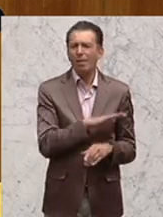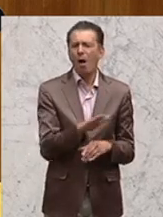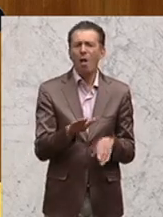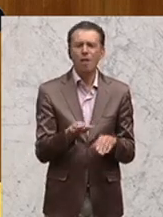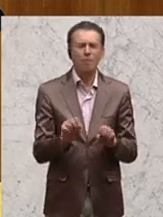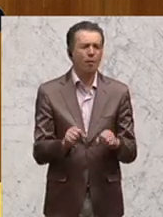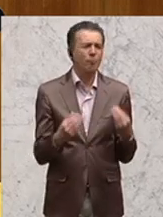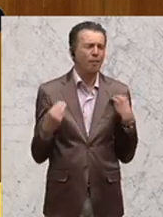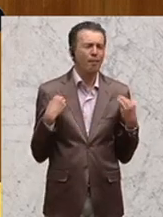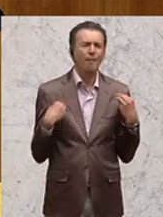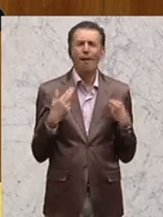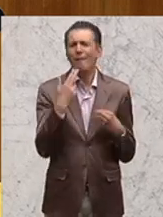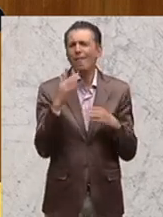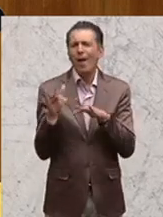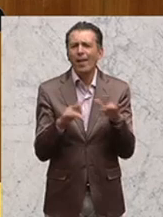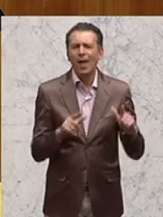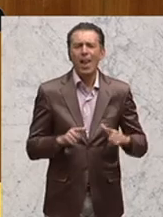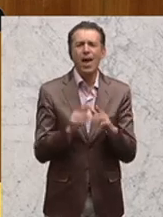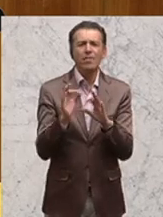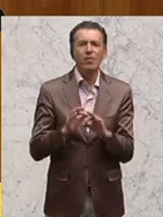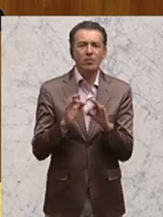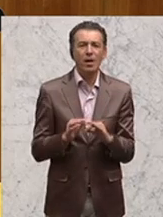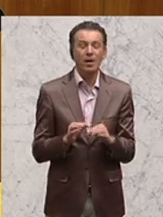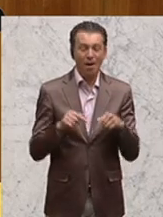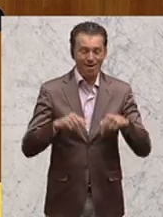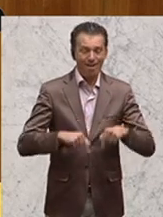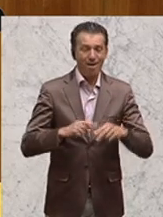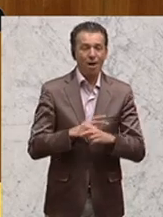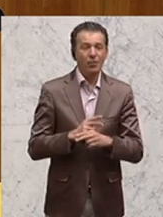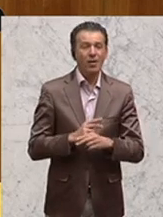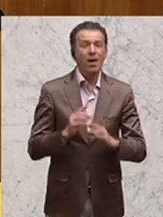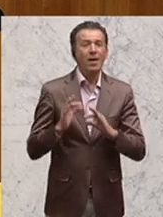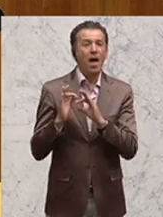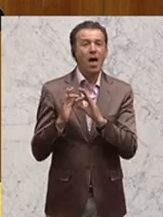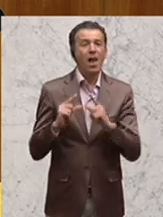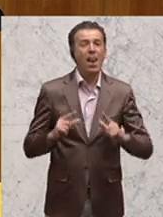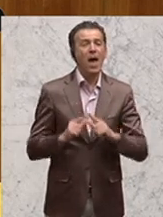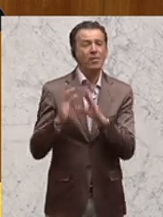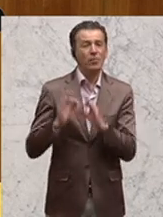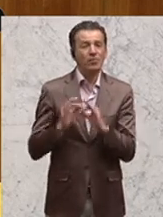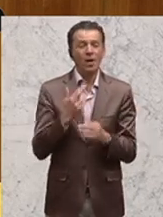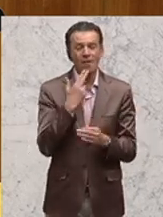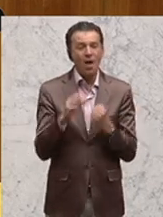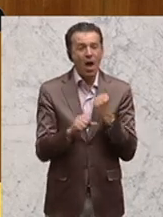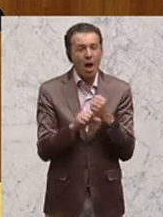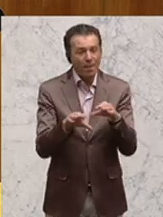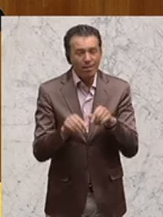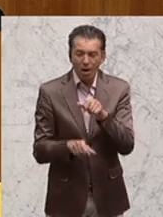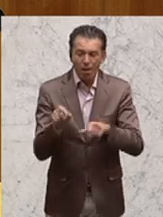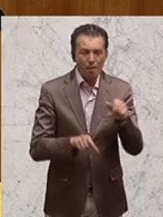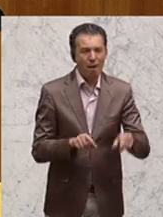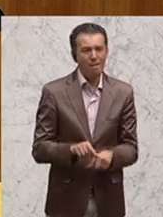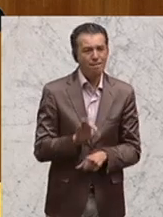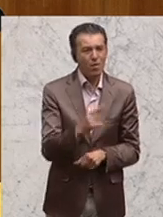einreden wollen, wer aller der Leistungsträger ist. Die Leistungsträger in dem Land, das sind die Arbeitnehmerinnen und Arbeitnehmer. Und die haben